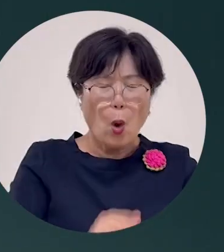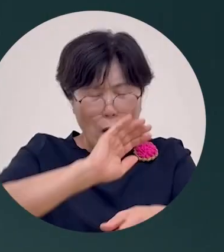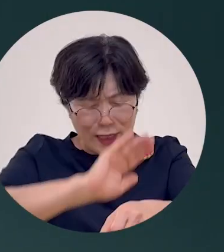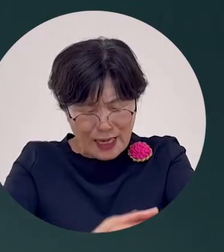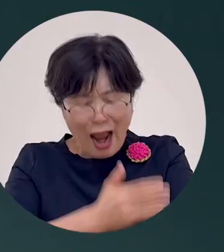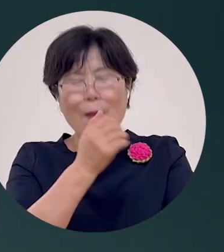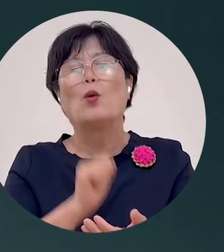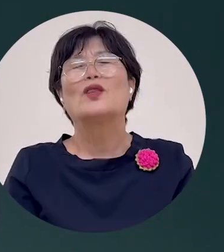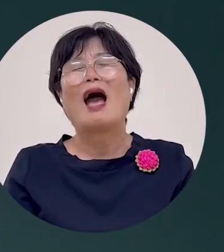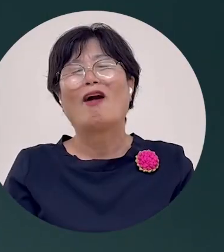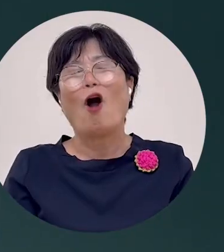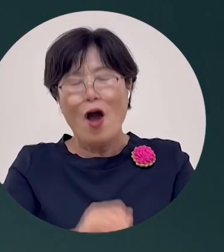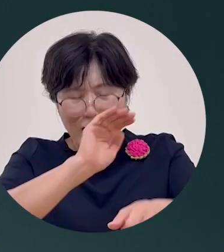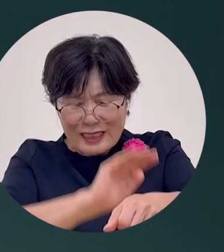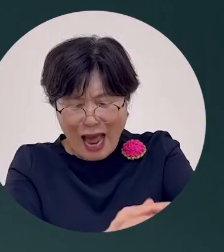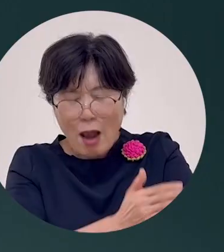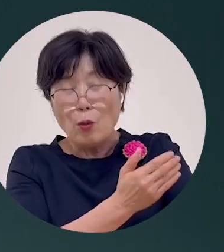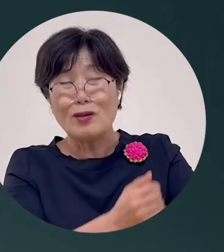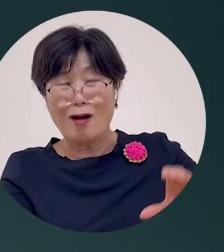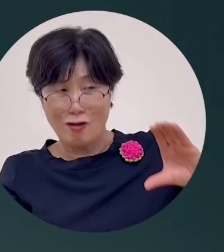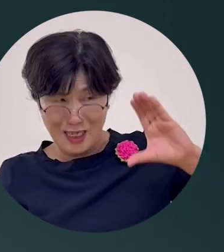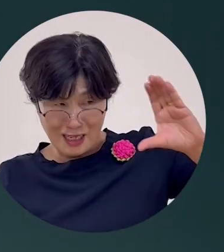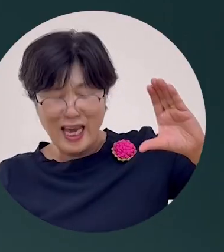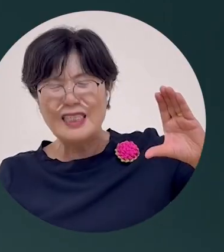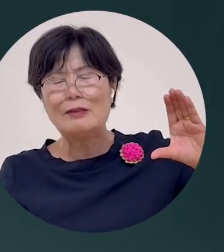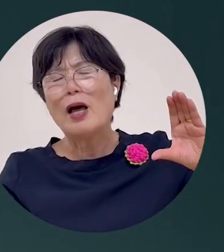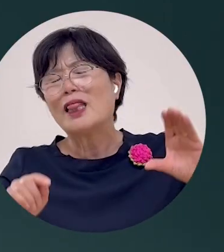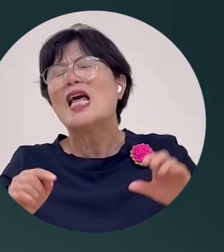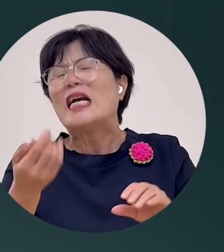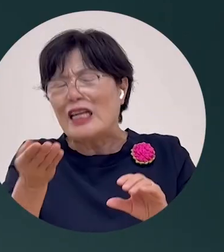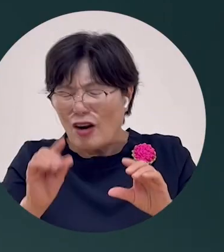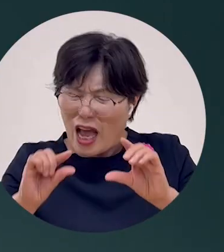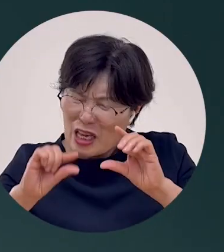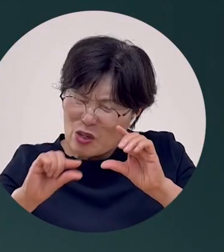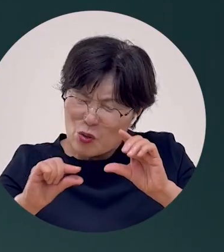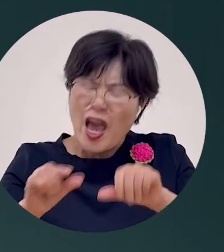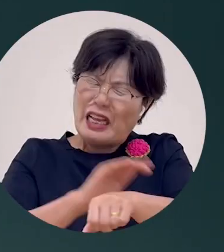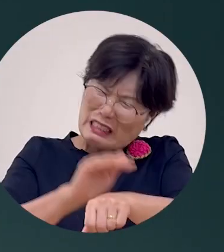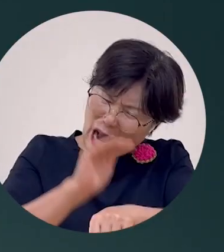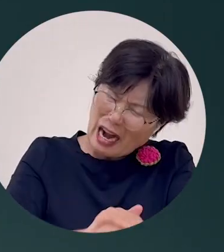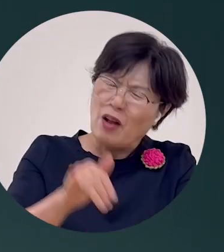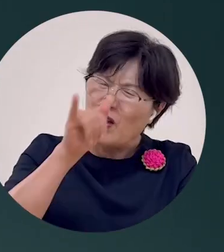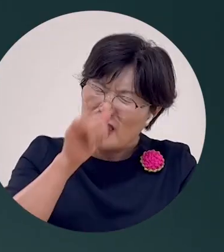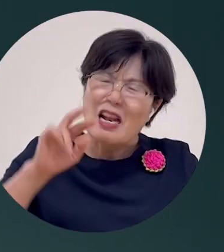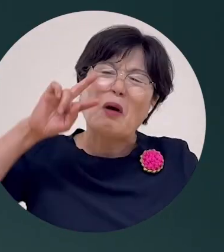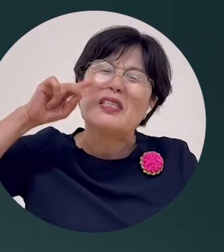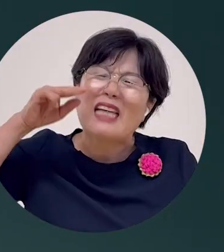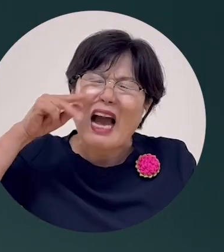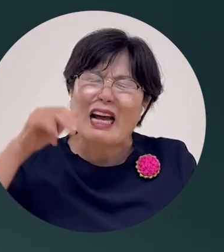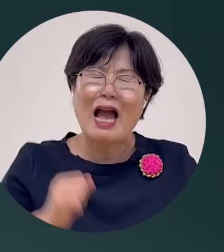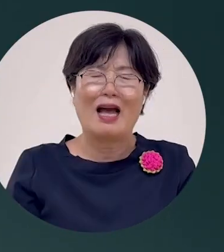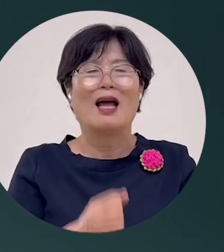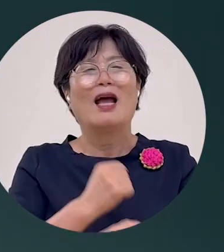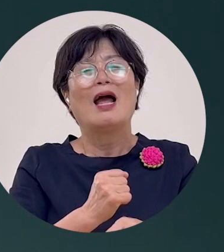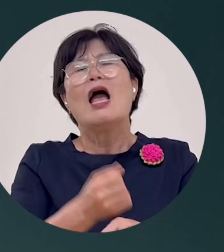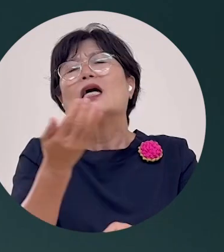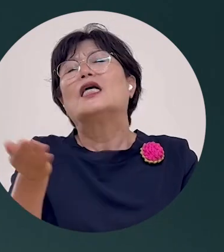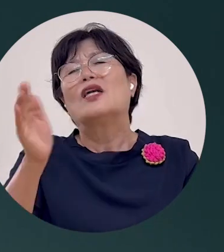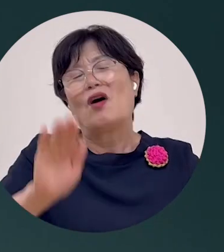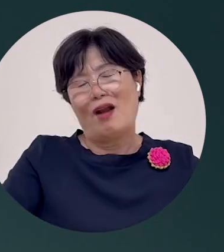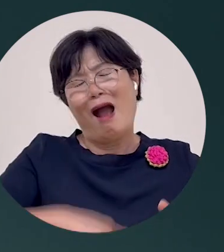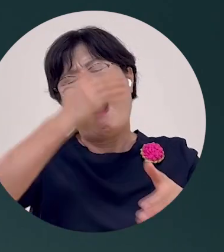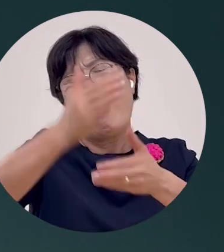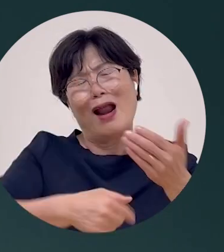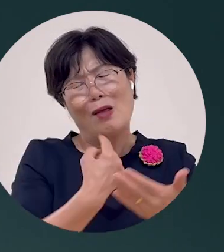잘하는 것도 있을 거라고 인간은 쉽게 착각을 합니다. 하지만 하나님을 떠나 이미